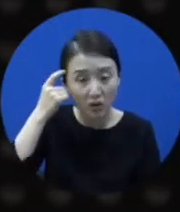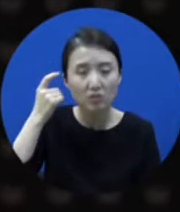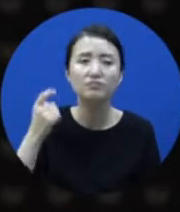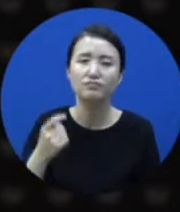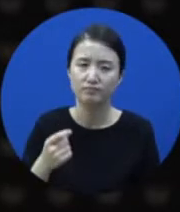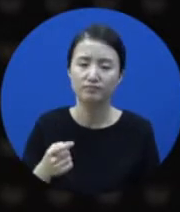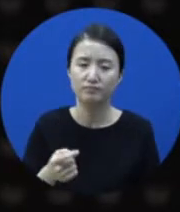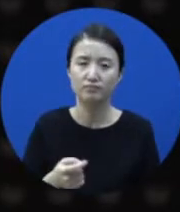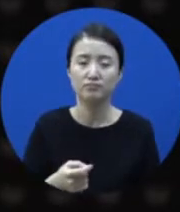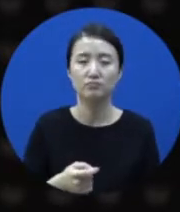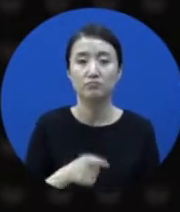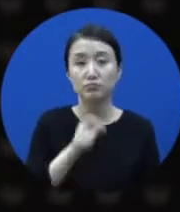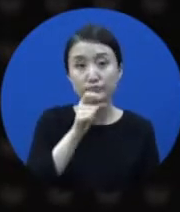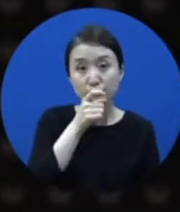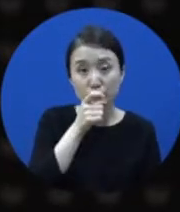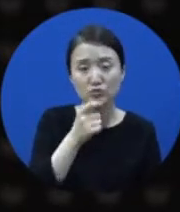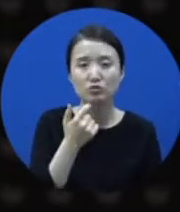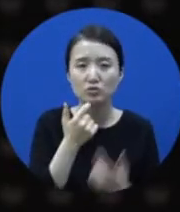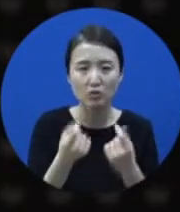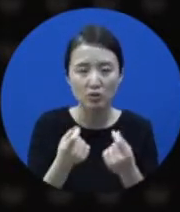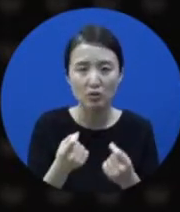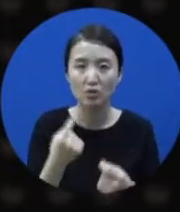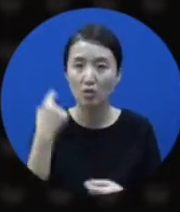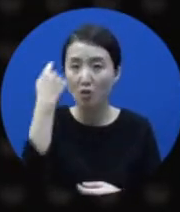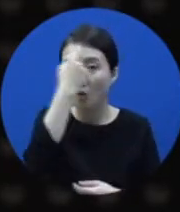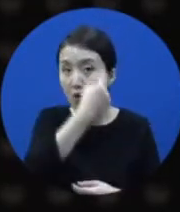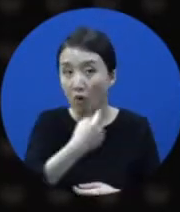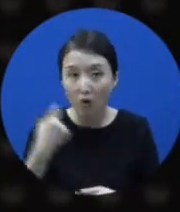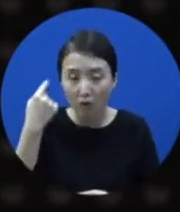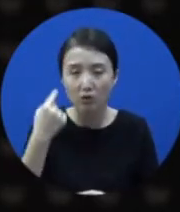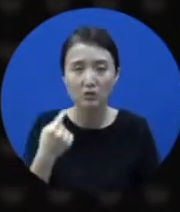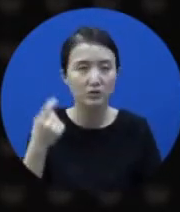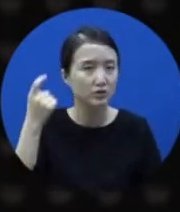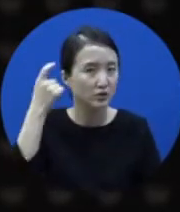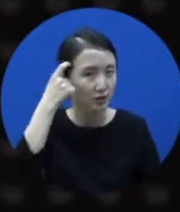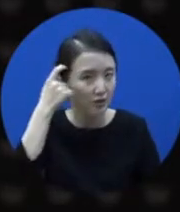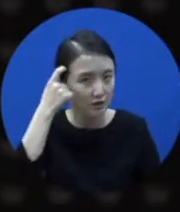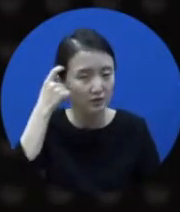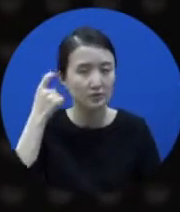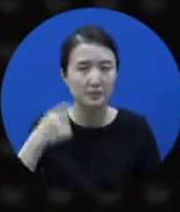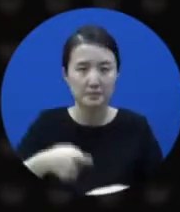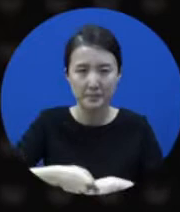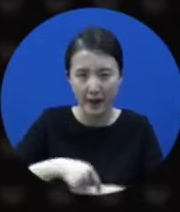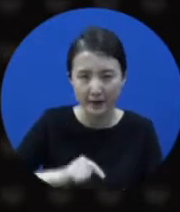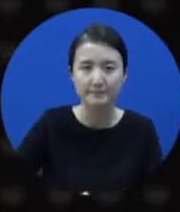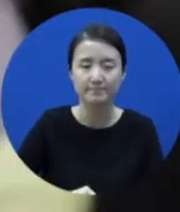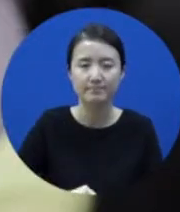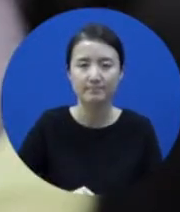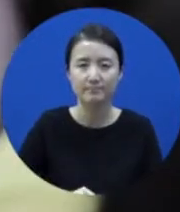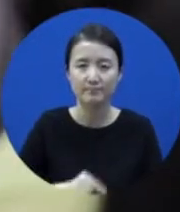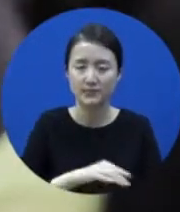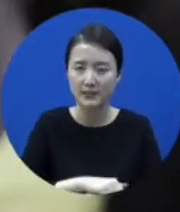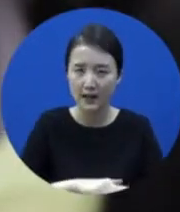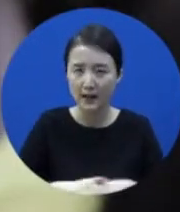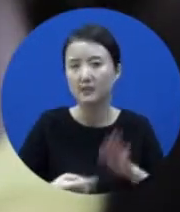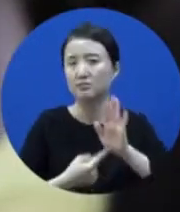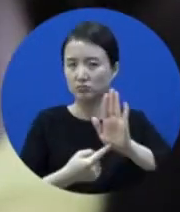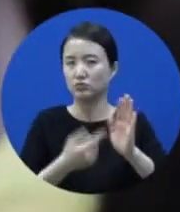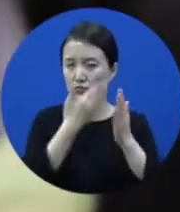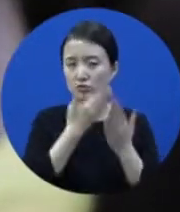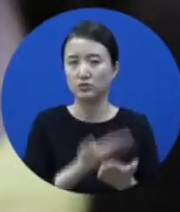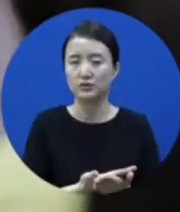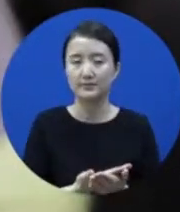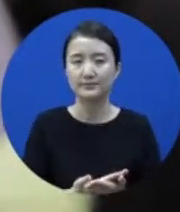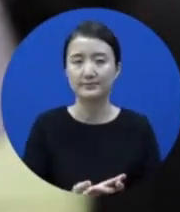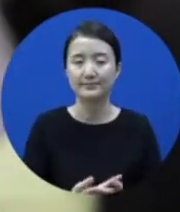생각을 합니다. 네. 그래서 환하게 웃으세요. 자, 따라 하실까요? 하와이. 와이키키. 네, 예, 그렇죠.